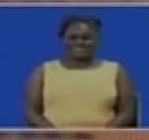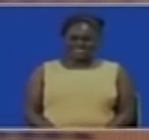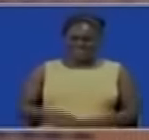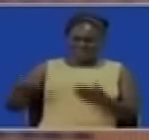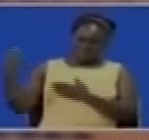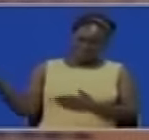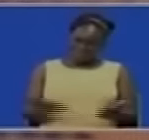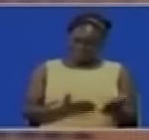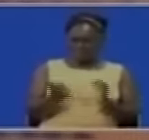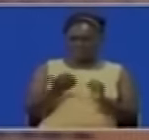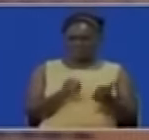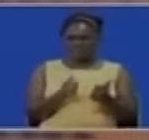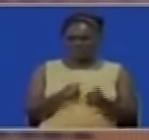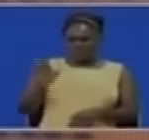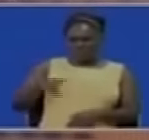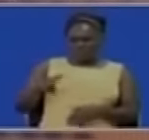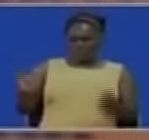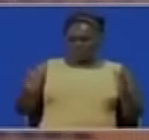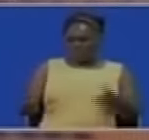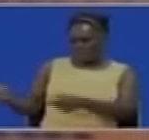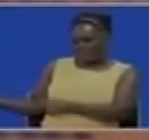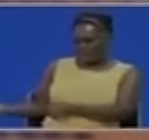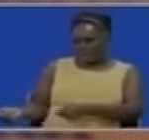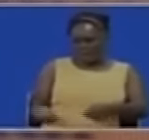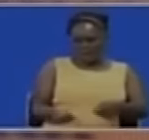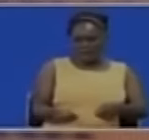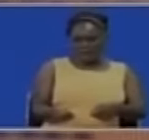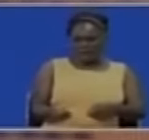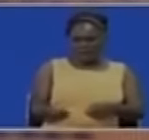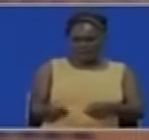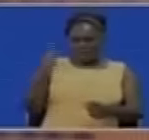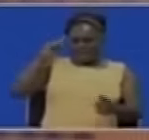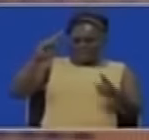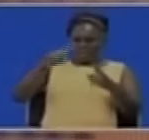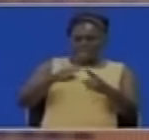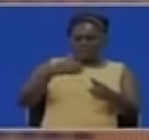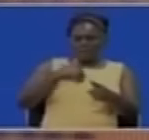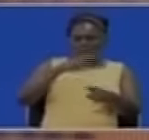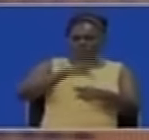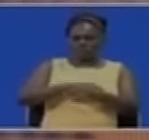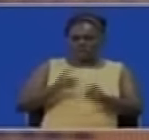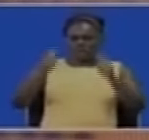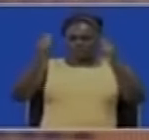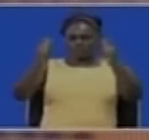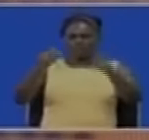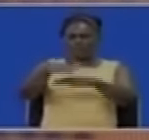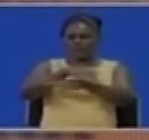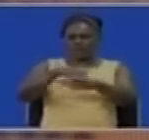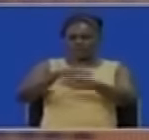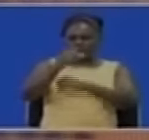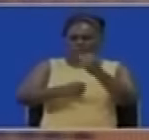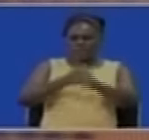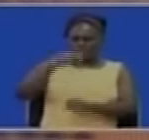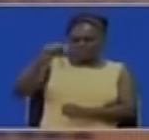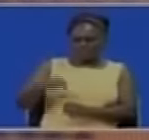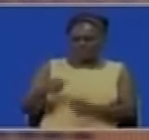Karibu tena tuingie uwanjani. Timu ya mpira wa magongo ya kinadada ya Sliders inanuia kutoa taji la Afrika ya vilabu mwaka huu. Timu